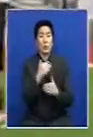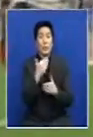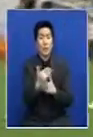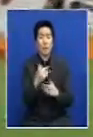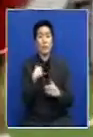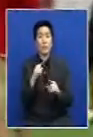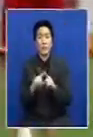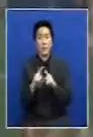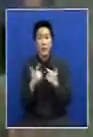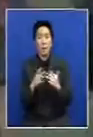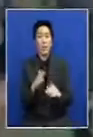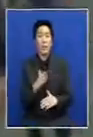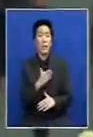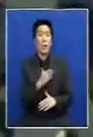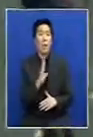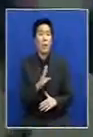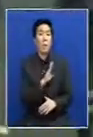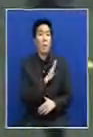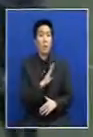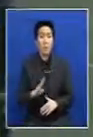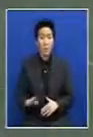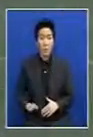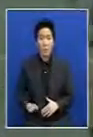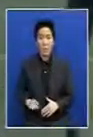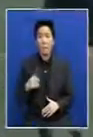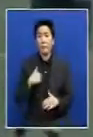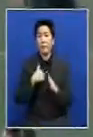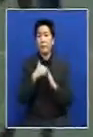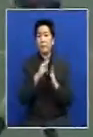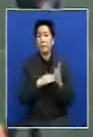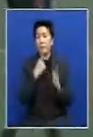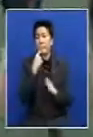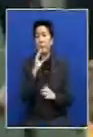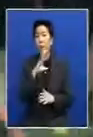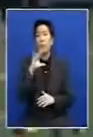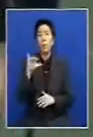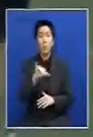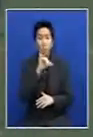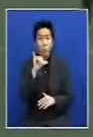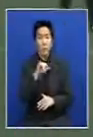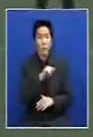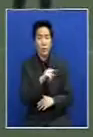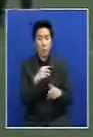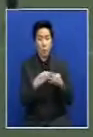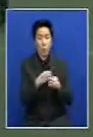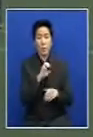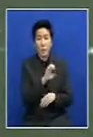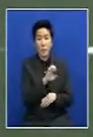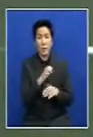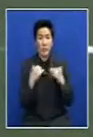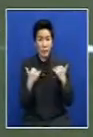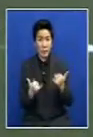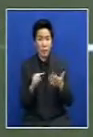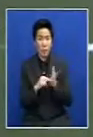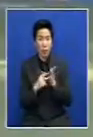านะครับส่วนทีมชาติเบลเยียมนะครับทีมปีศาจแดงแห่งยุโรปเข้ามาในฐานะรองแชมป์กลุ่ม E เกมนี้ต้อง